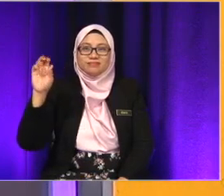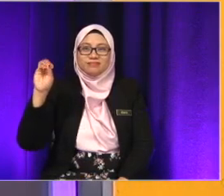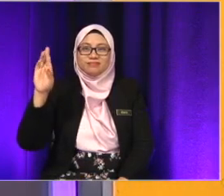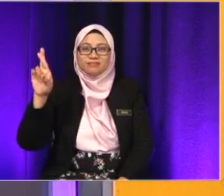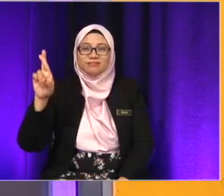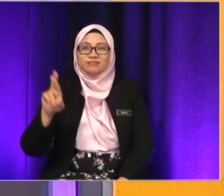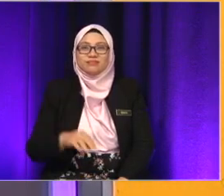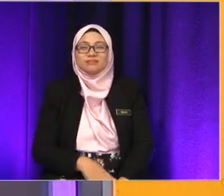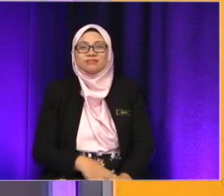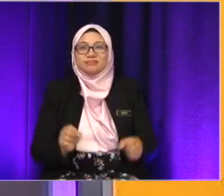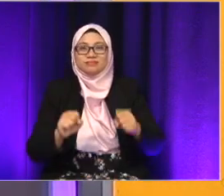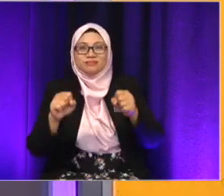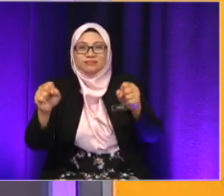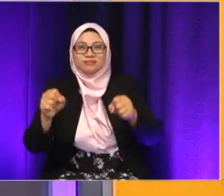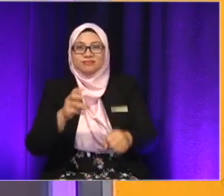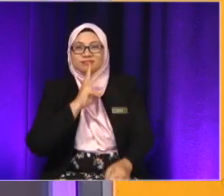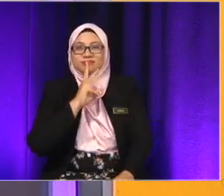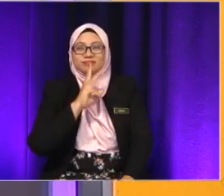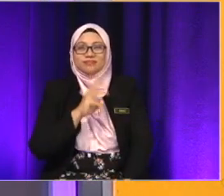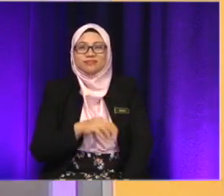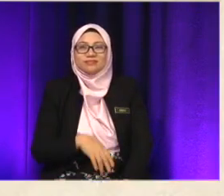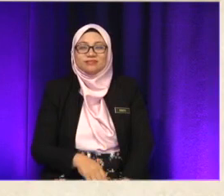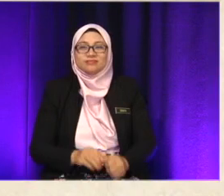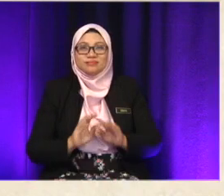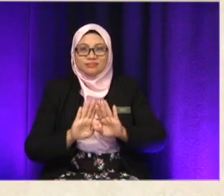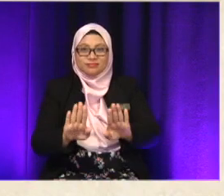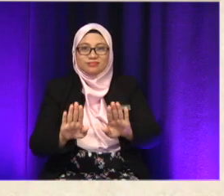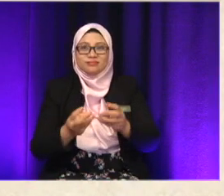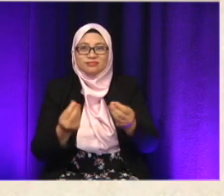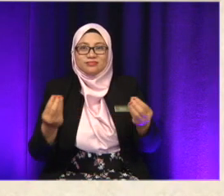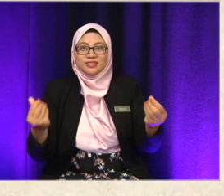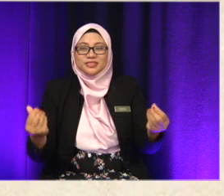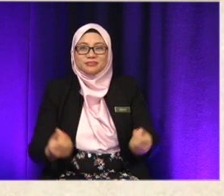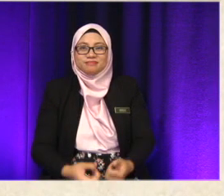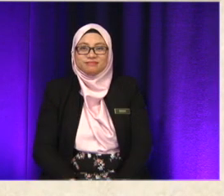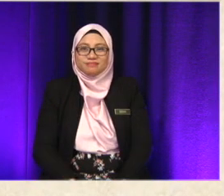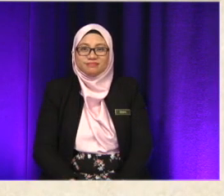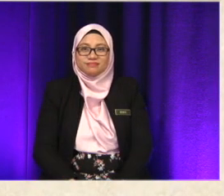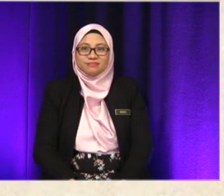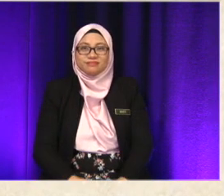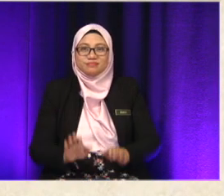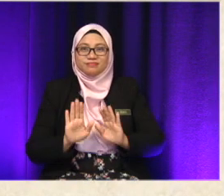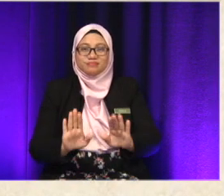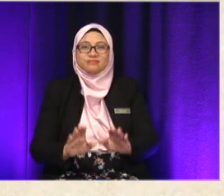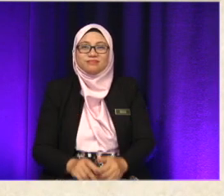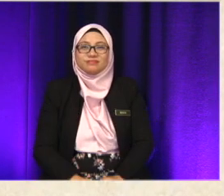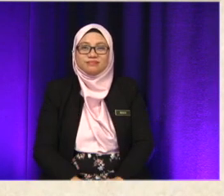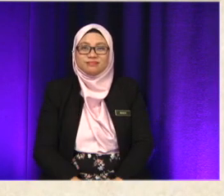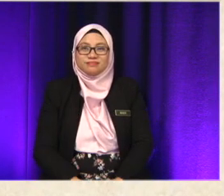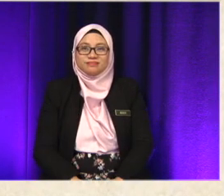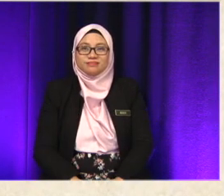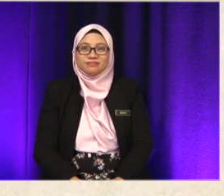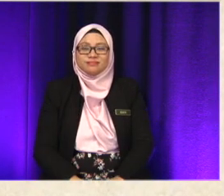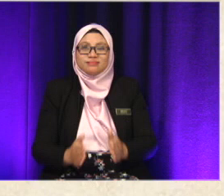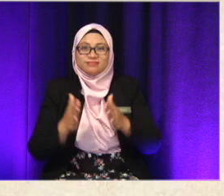sistem pengairan, peralatan menolak tanah tu kan, yang tu bulldozer tu kan. Dia tolak tanah kan. Sekali jalan kan. Betapa besar tak besar